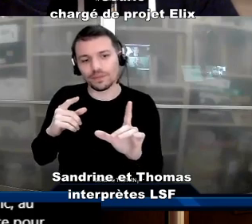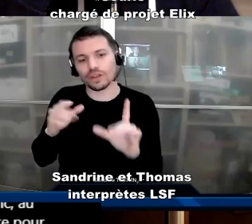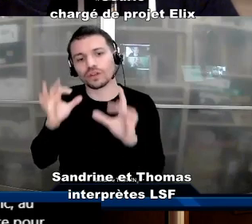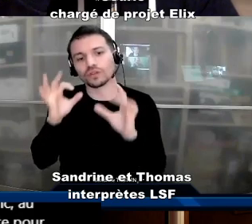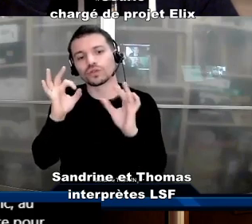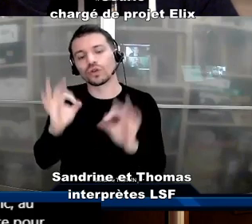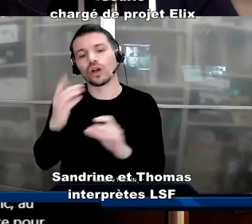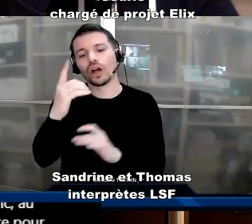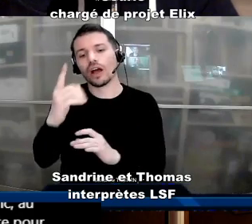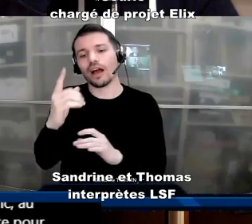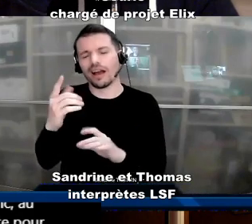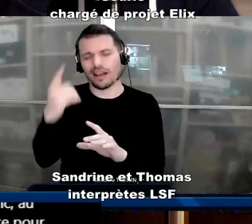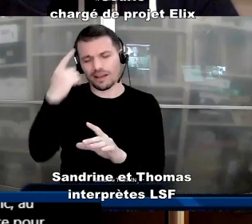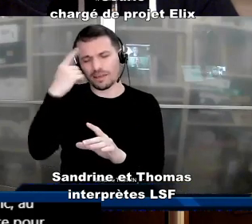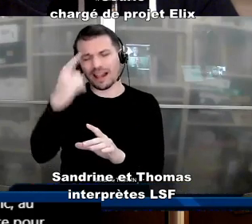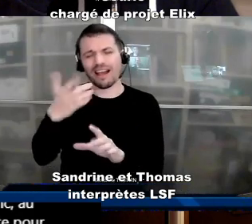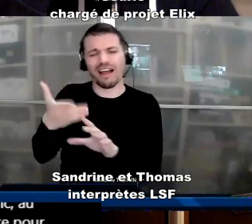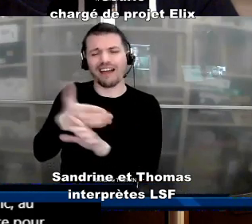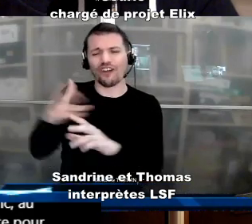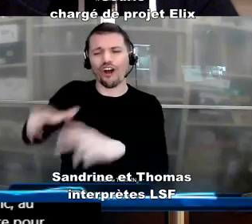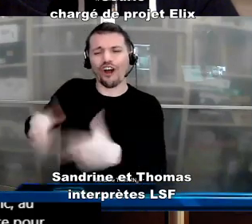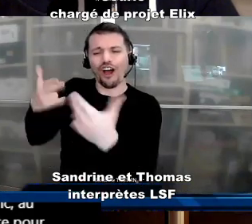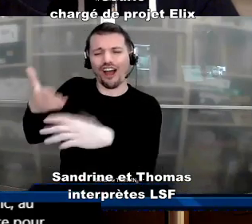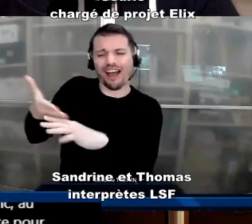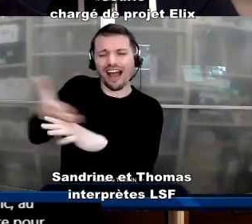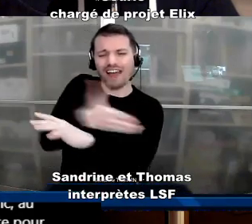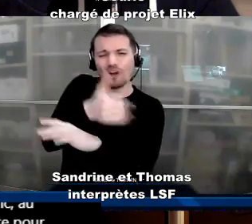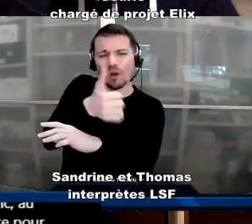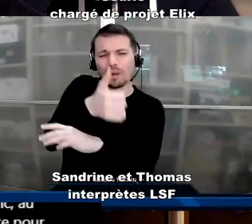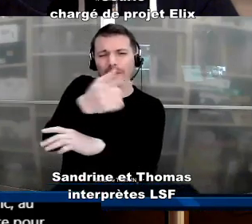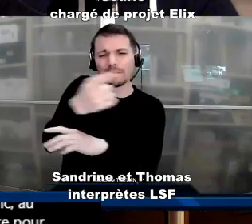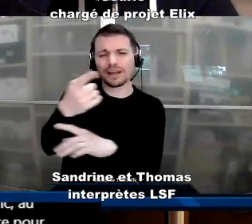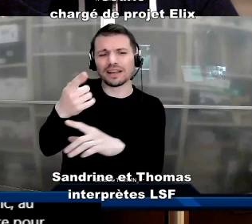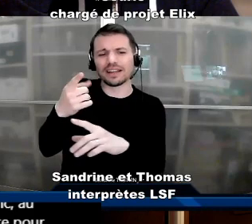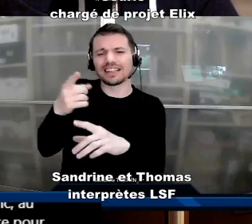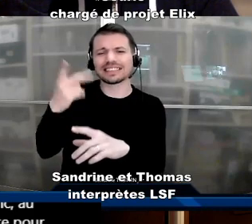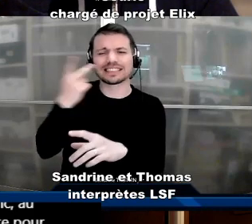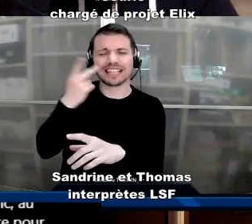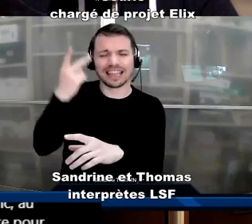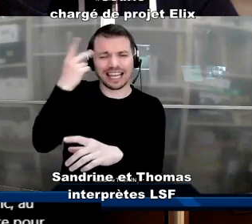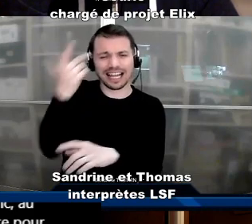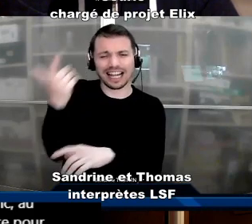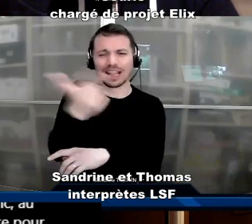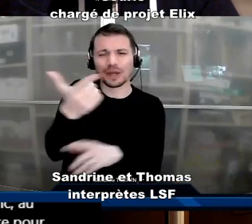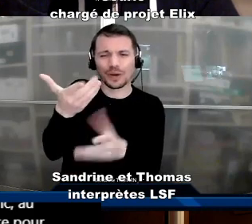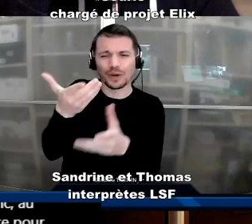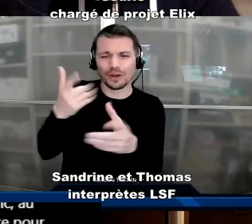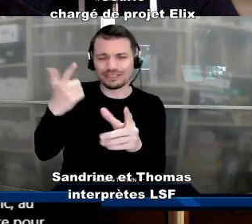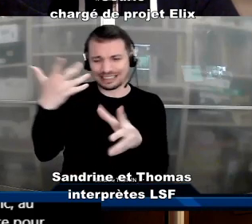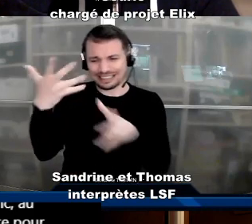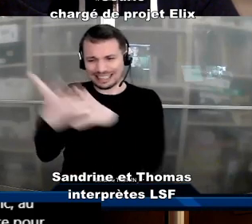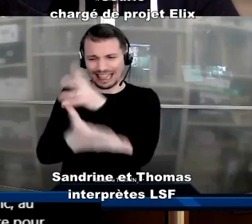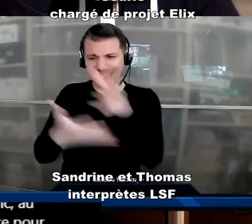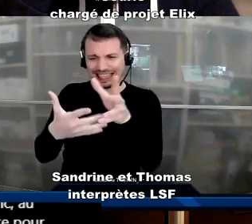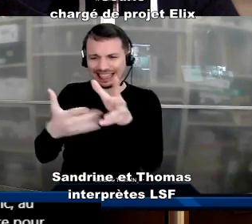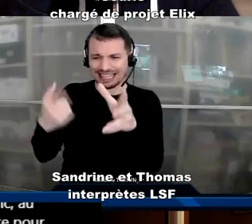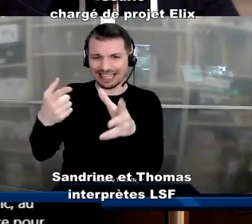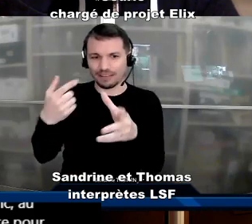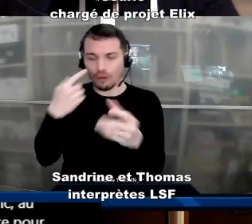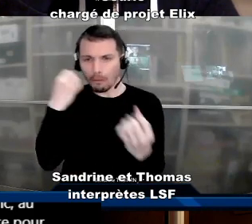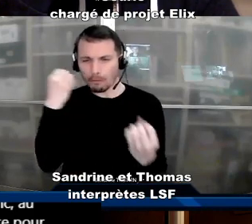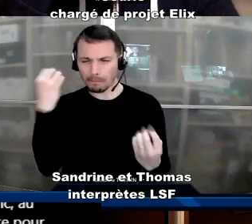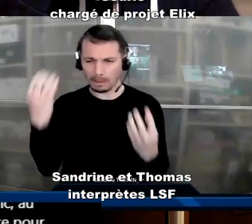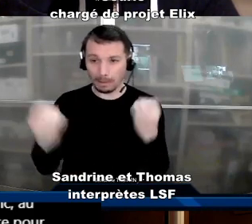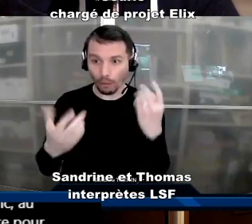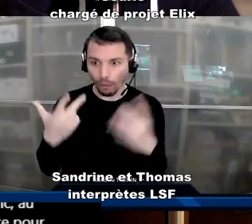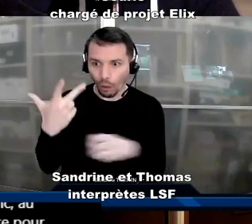avant qu'on démarre le live, t'as un petit peu parlé avec Cédric en LSF et tu signais super bien. Je me suis dit, en 3